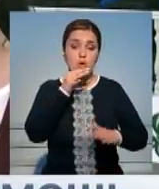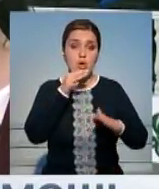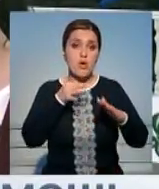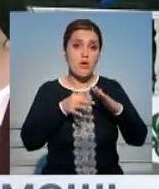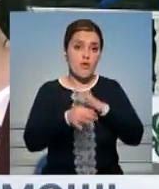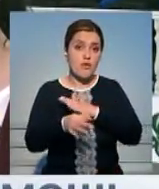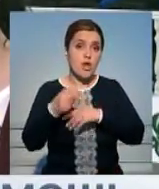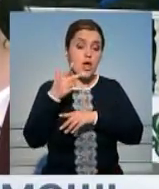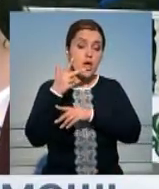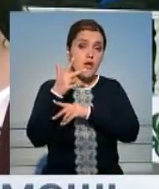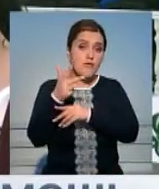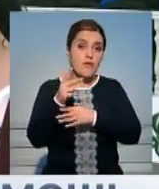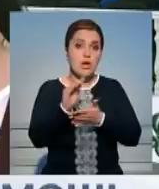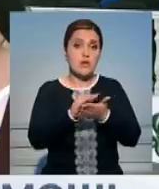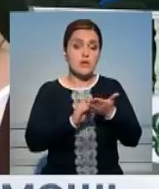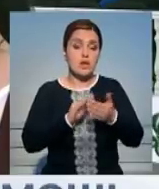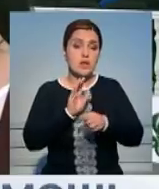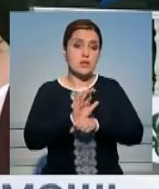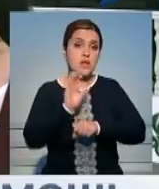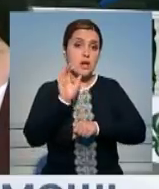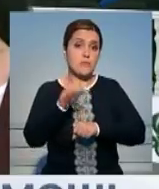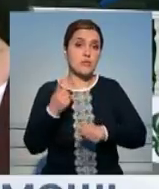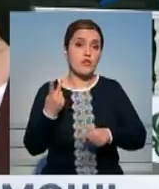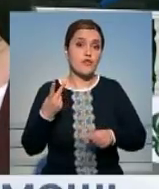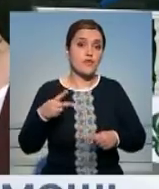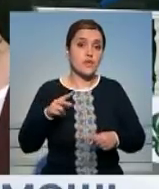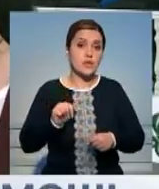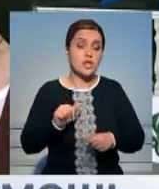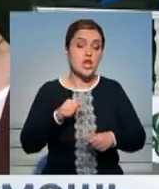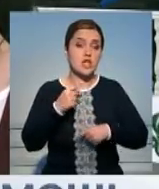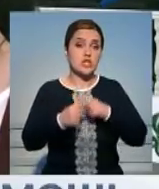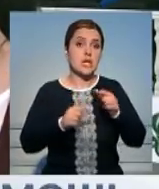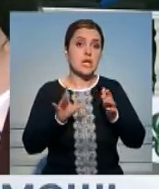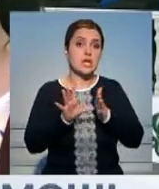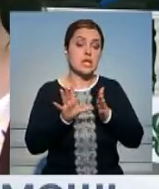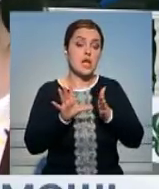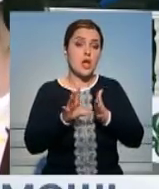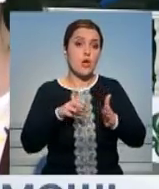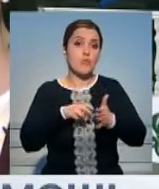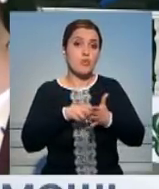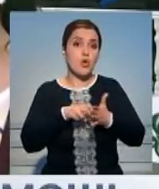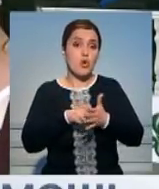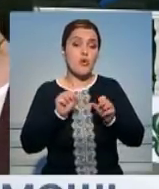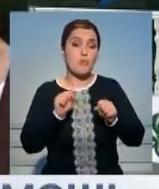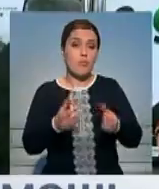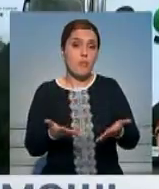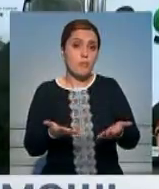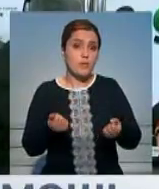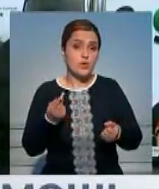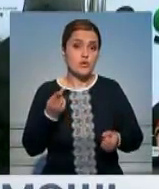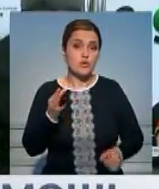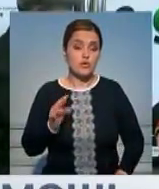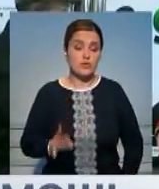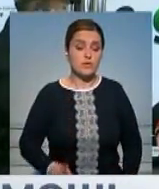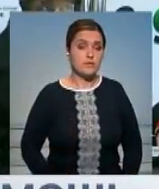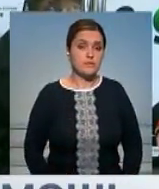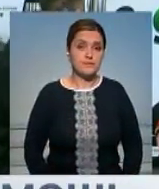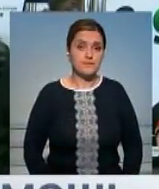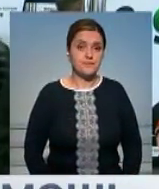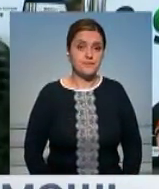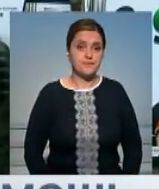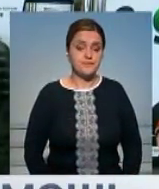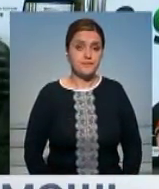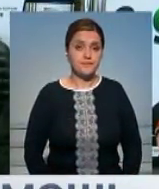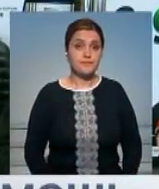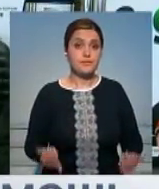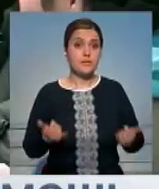видео, аудио или текста будет направлен в течение 2 недель по электронной почте. Можно получить его и в ЦОНе. С начала текущего года